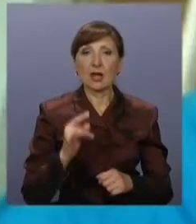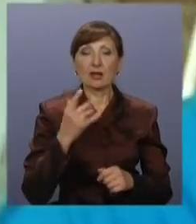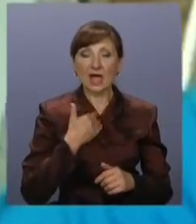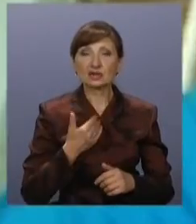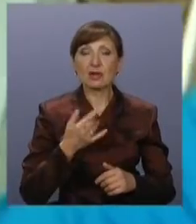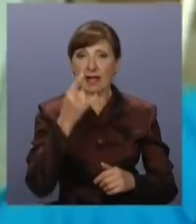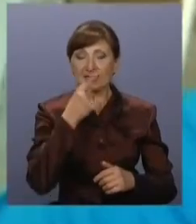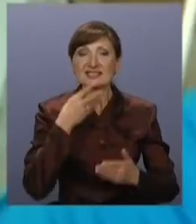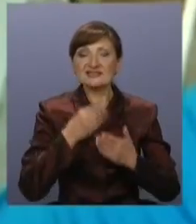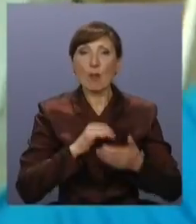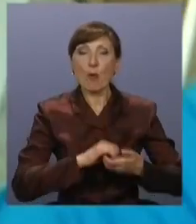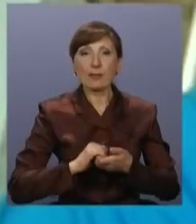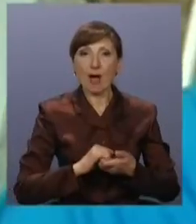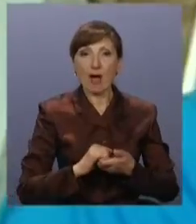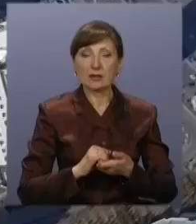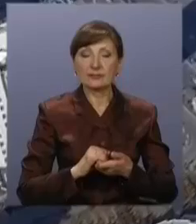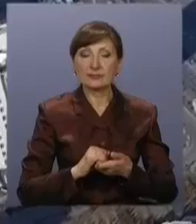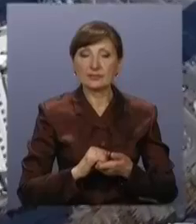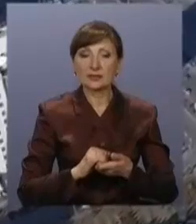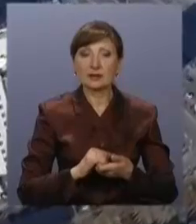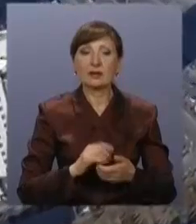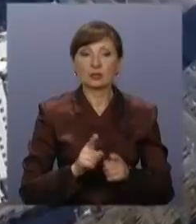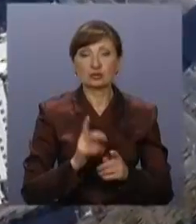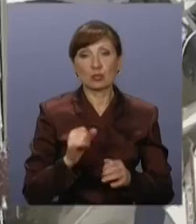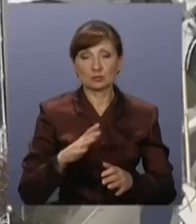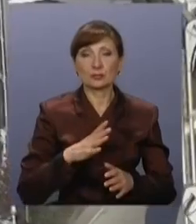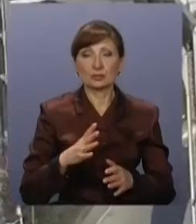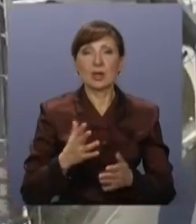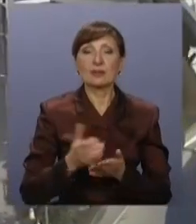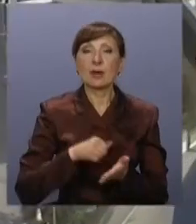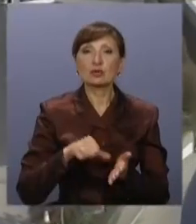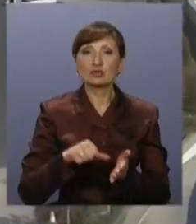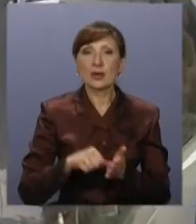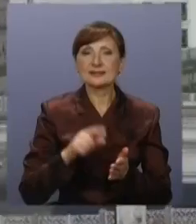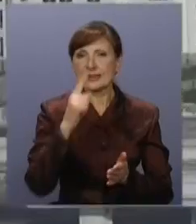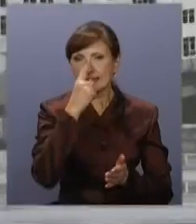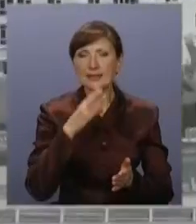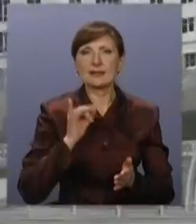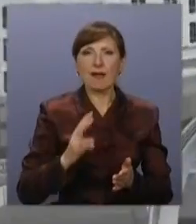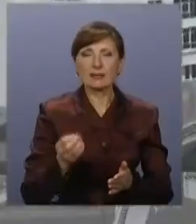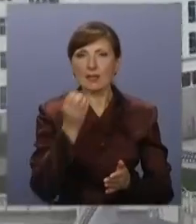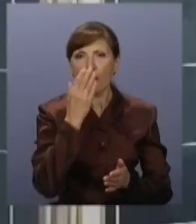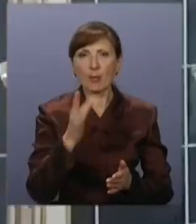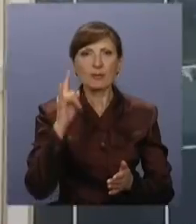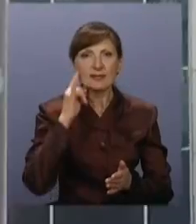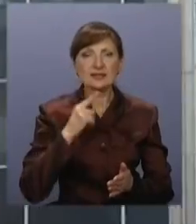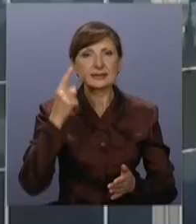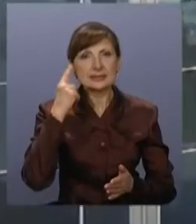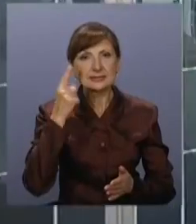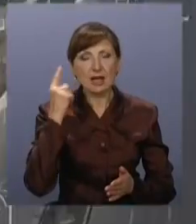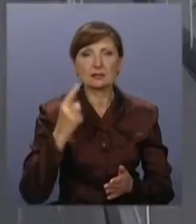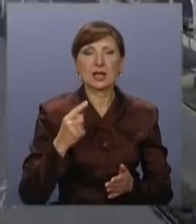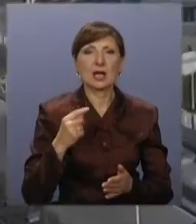казах-курайсы у нас представлены в трех весовых категориях. Принимают участие Индия, Иран, Япония, Казахстан, Кыргызстан,